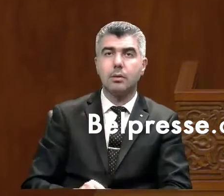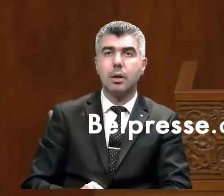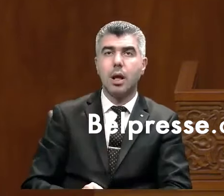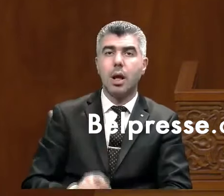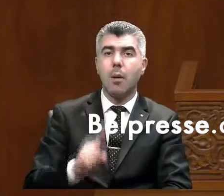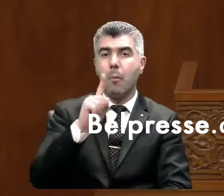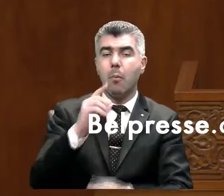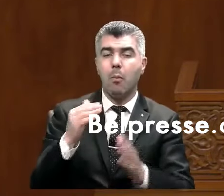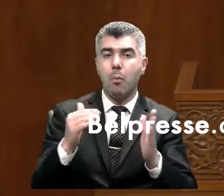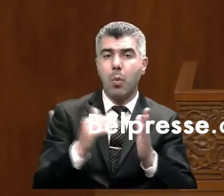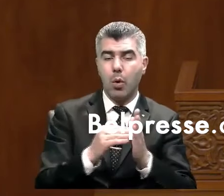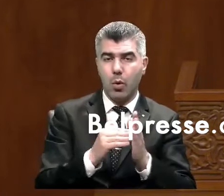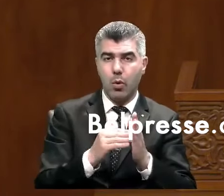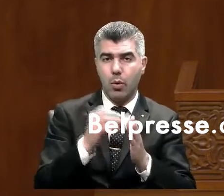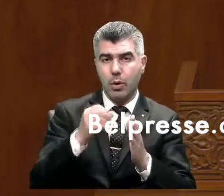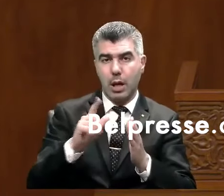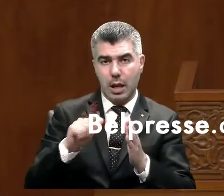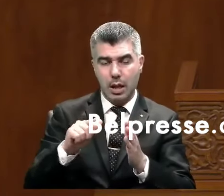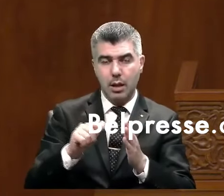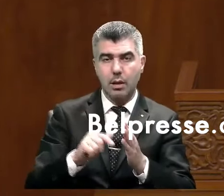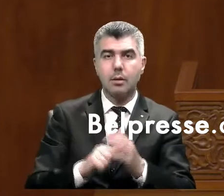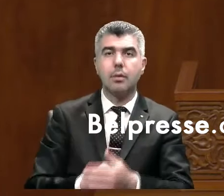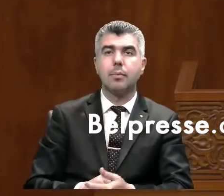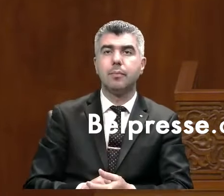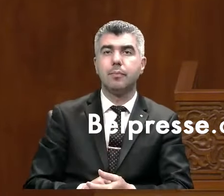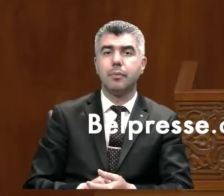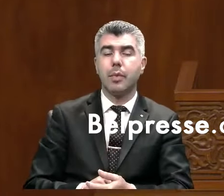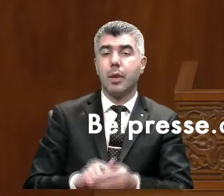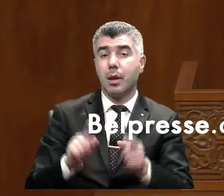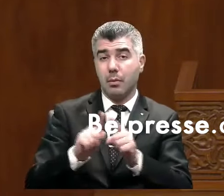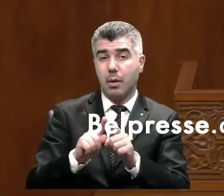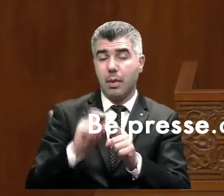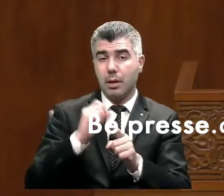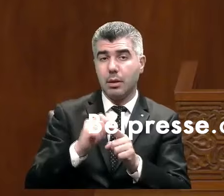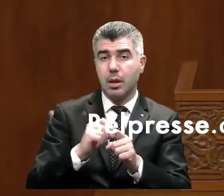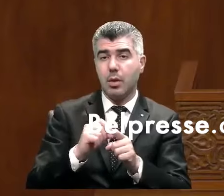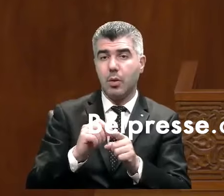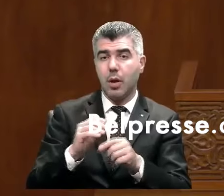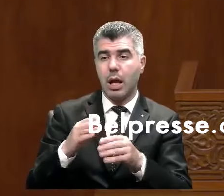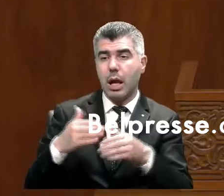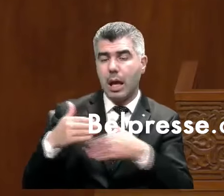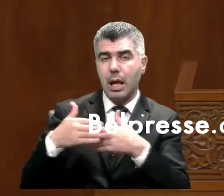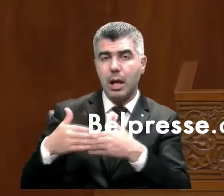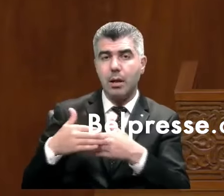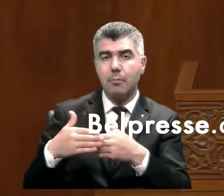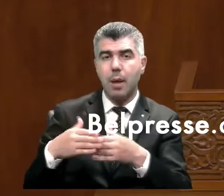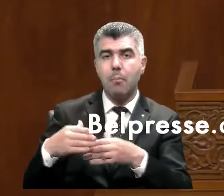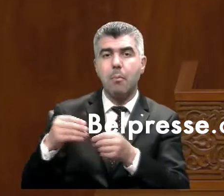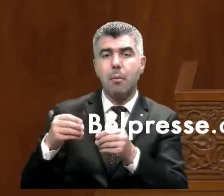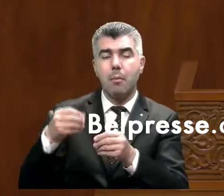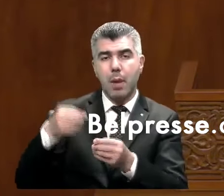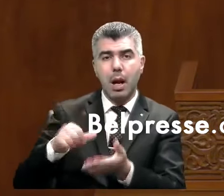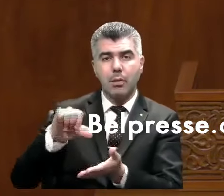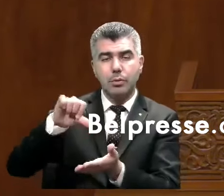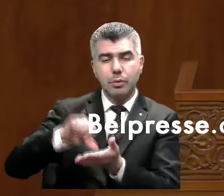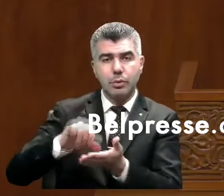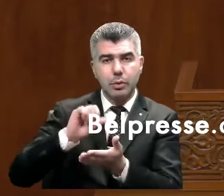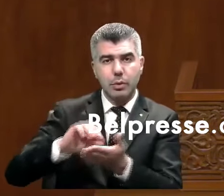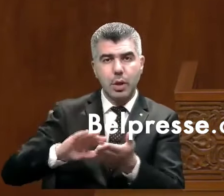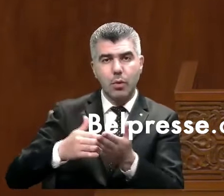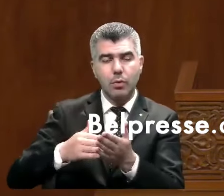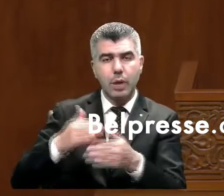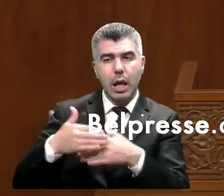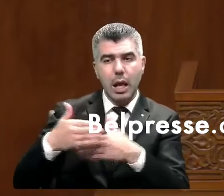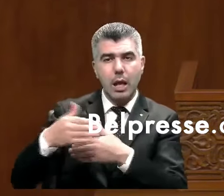متر مكعب حتى هي تعملت الحوز 28 مليون متر مكعب كل من دوائر ديال تساوت العليا والنفيس